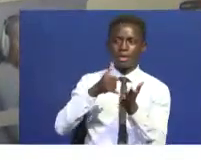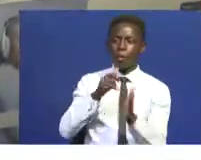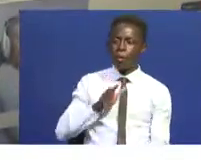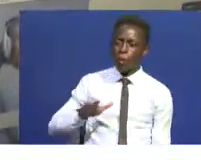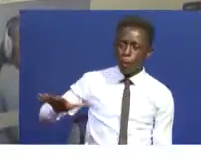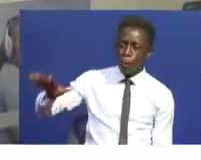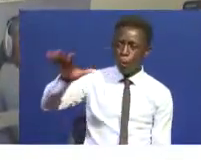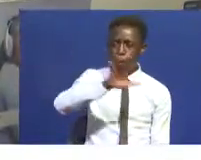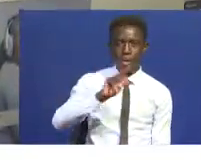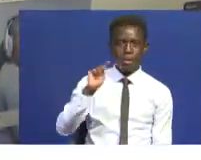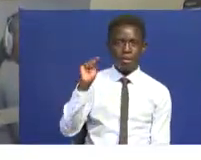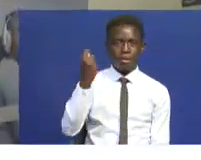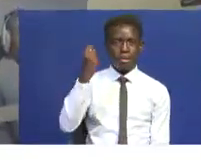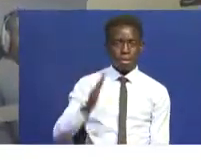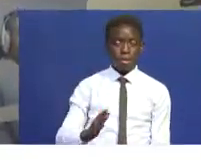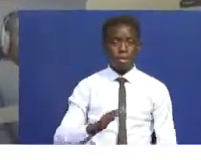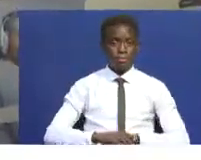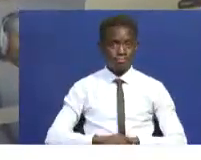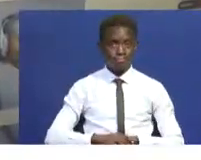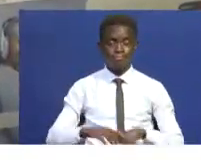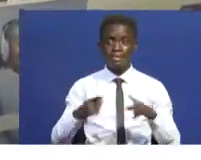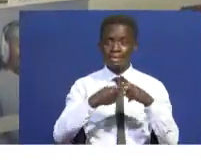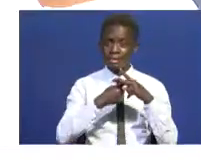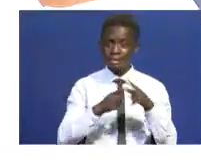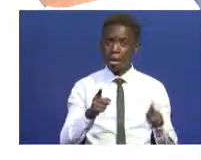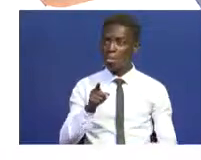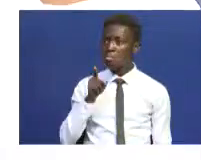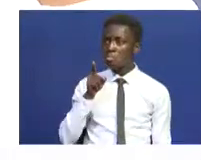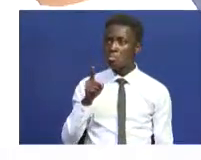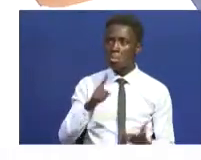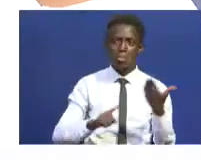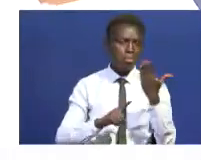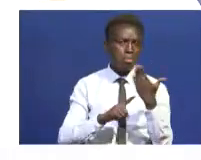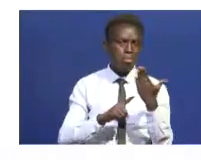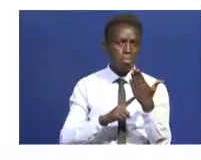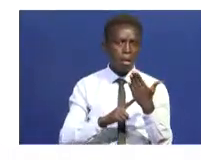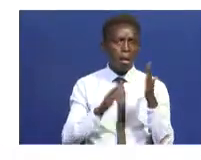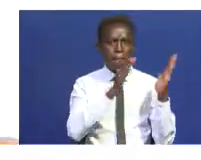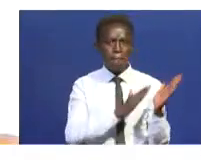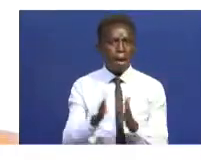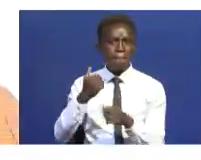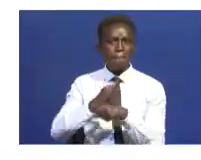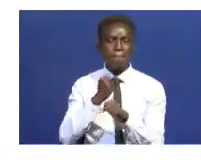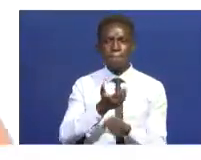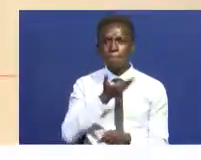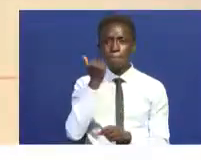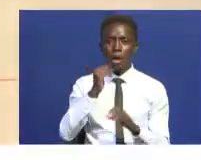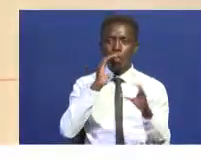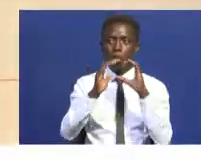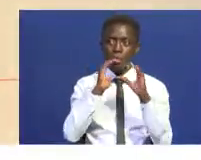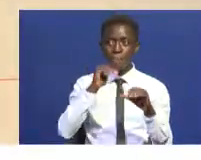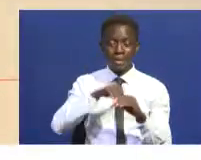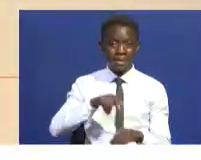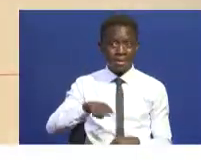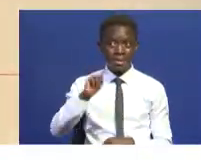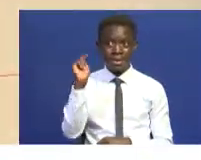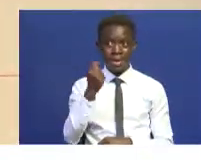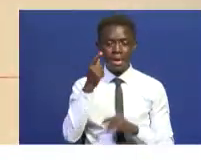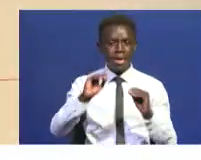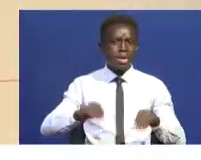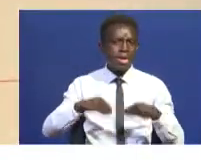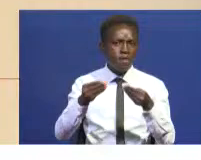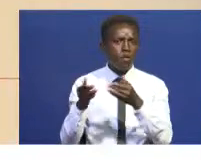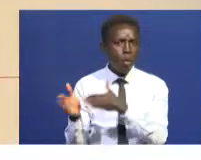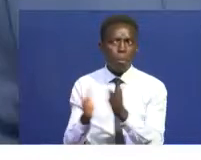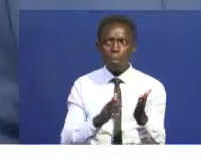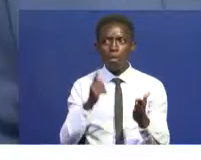Aidha, kuanzishwa kwa vituo vya kidijitali na mpango wa kuboresha mawasiliano ya kimtandao humu nchini zimetoa nafasi za